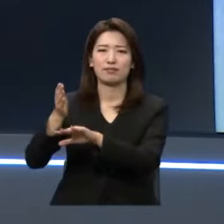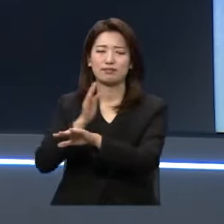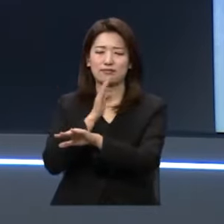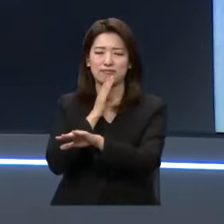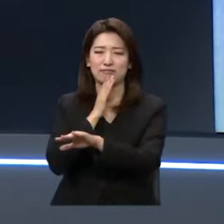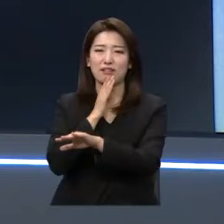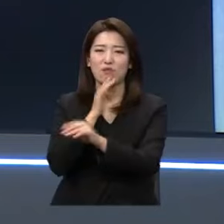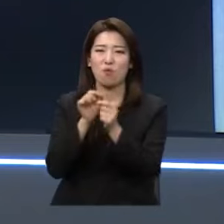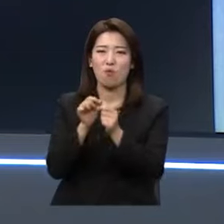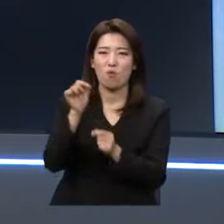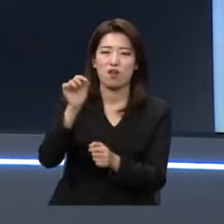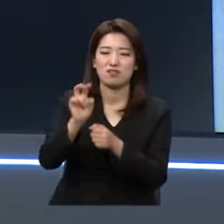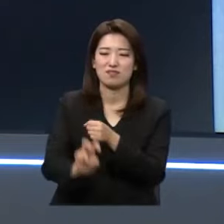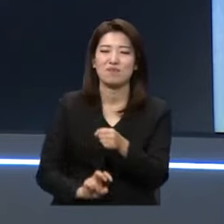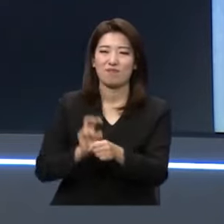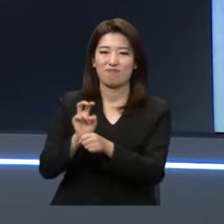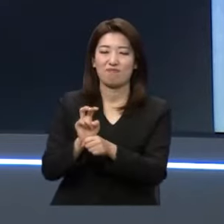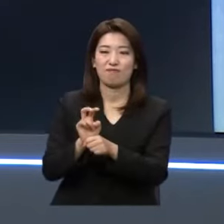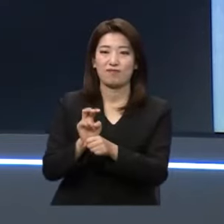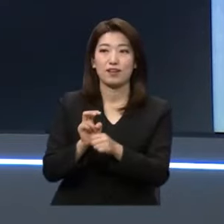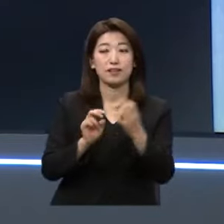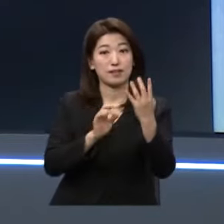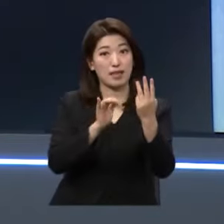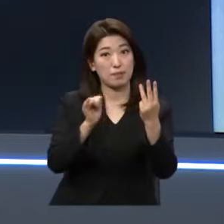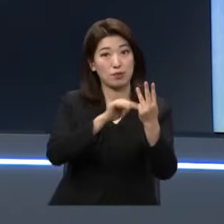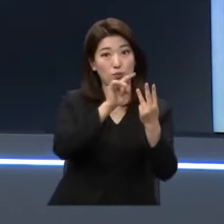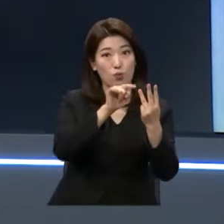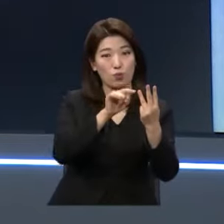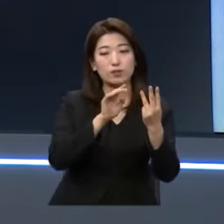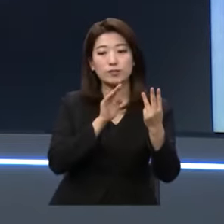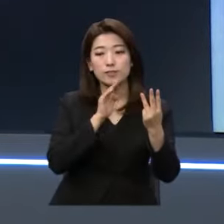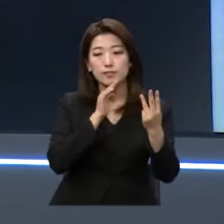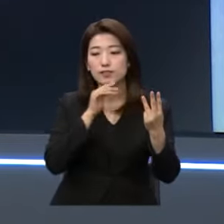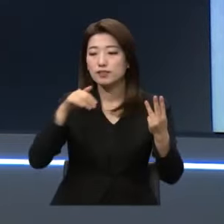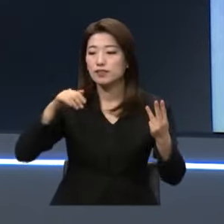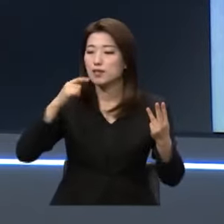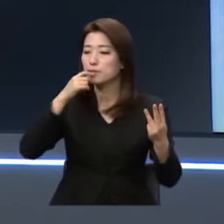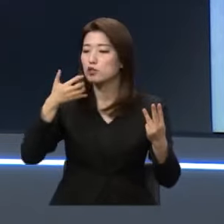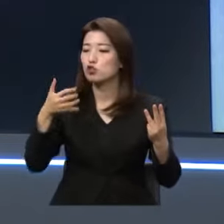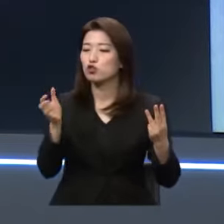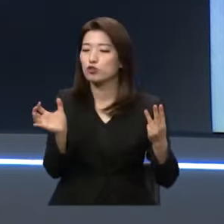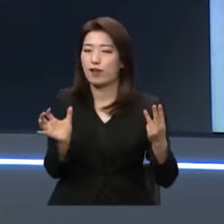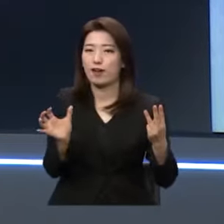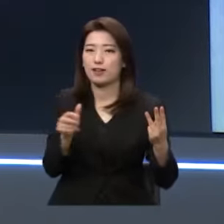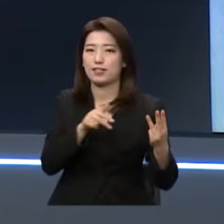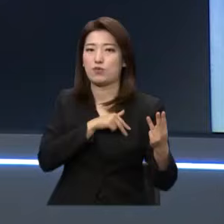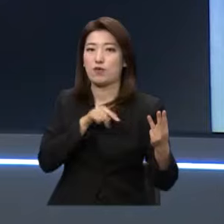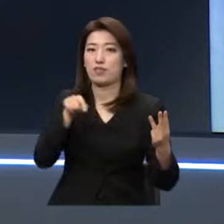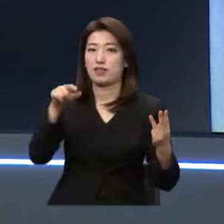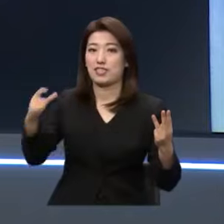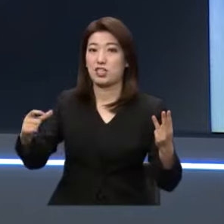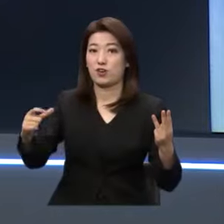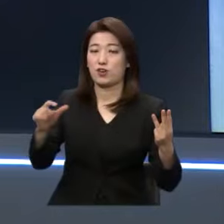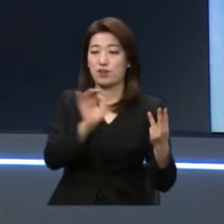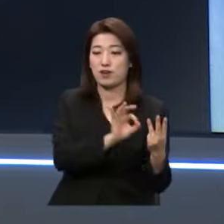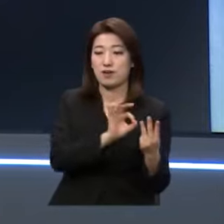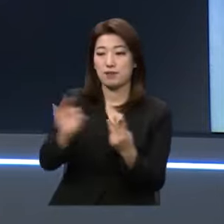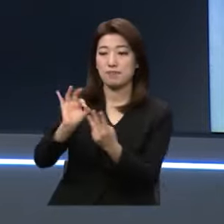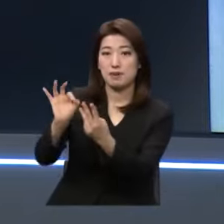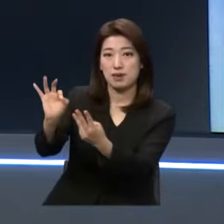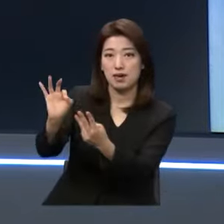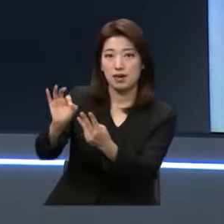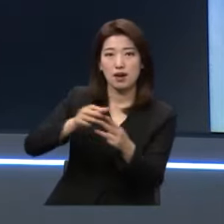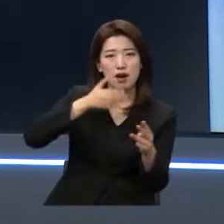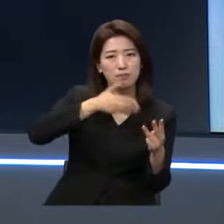지 않겠느냐라는 말씀을 하신 건데요네 사실 한동훈 위원장이 이런 얘기를 했었습니다 한동훈 위원장의